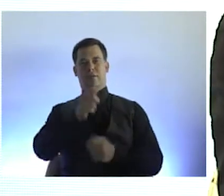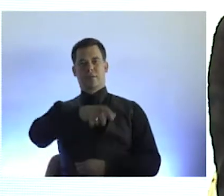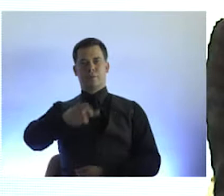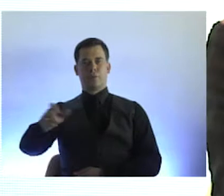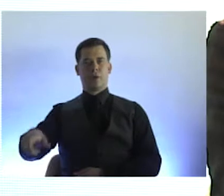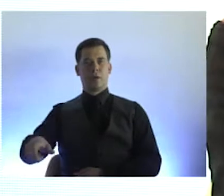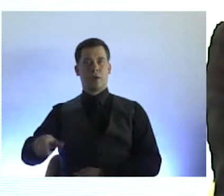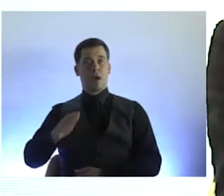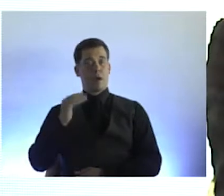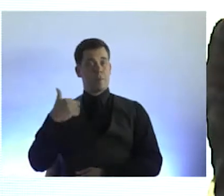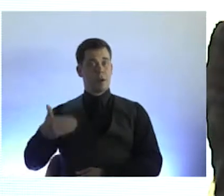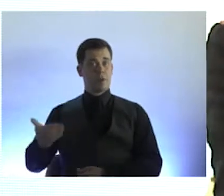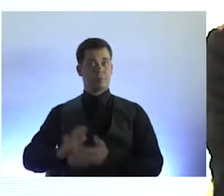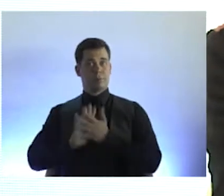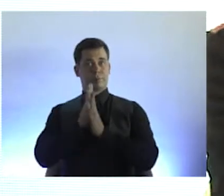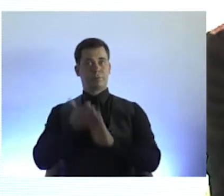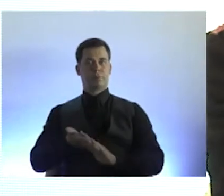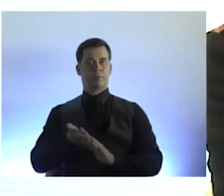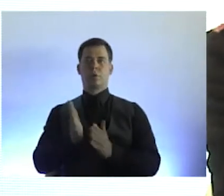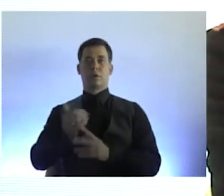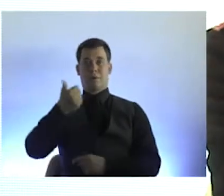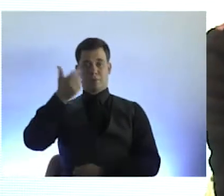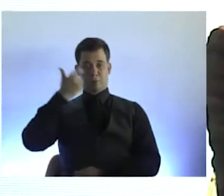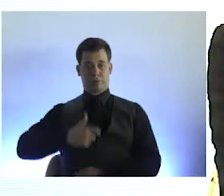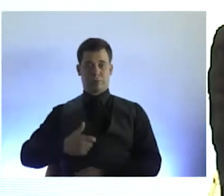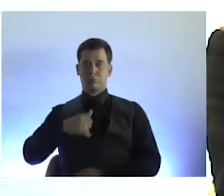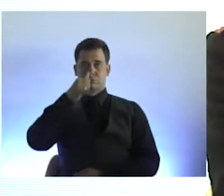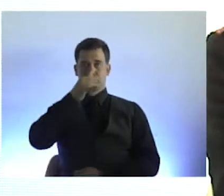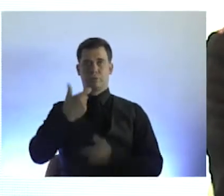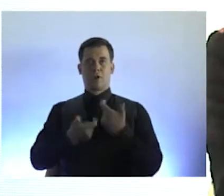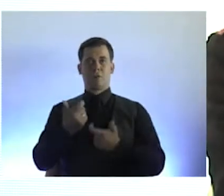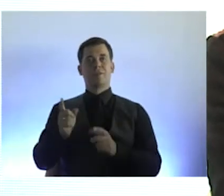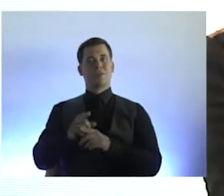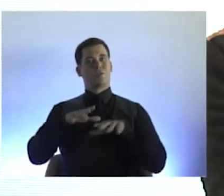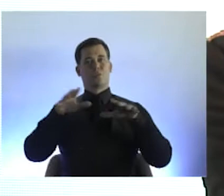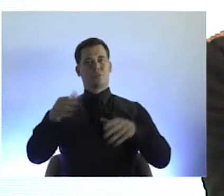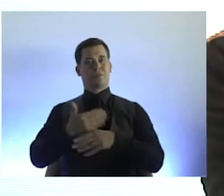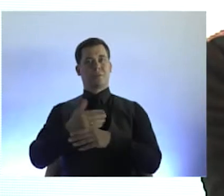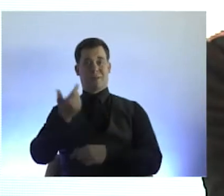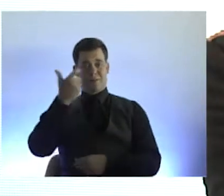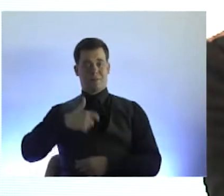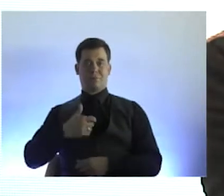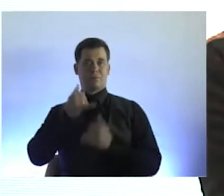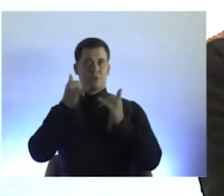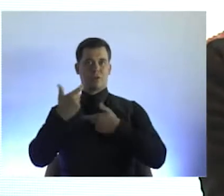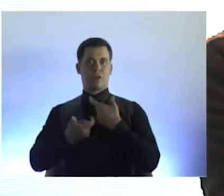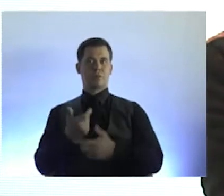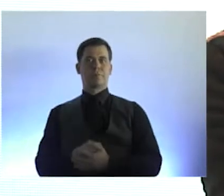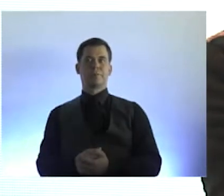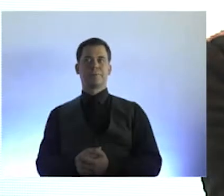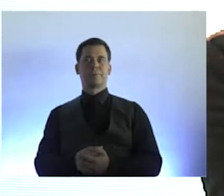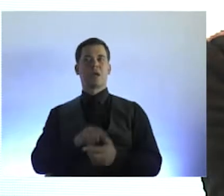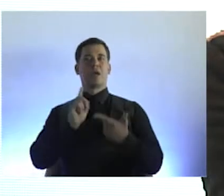się okazuje w naszej firmie w zasadzie w pojedynkę nic się nie da. I myślę, że coraz więcej jest też takich firm. Druga kompetencja to